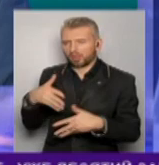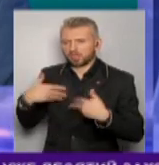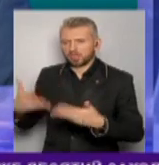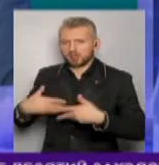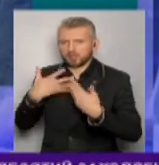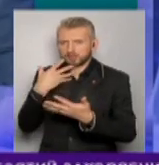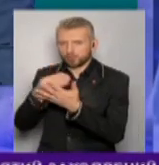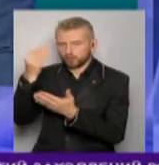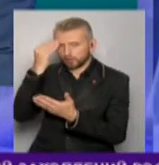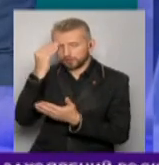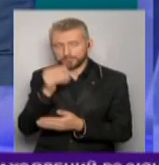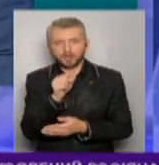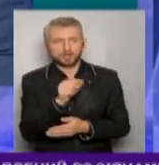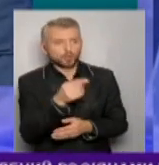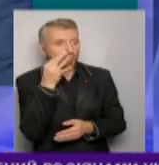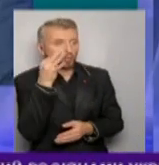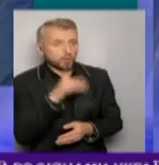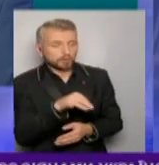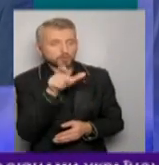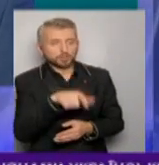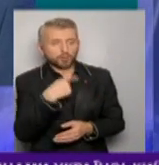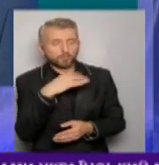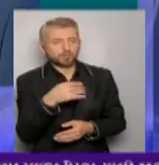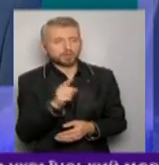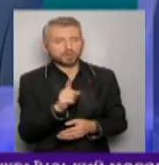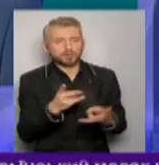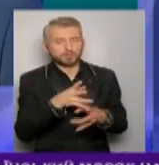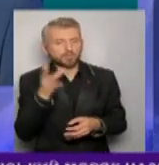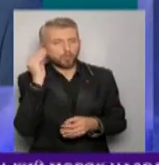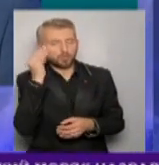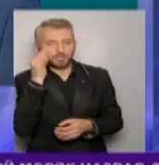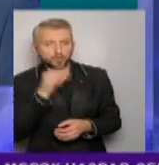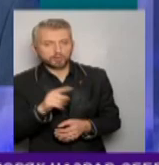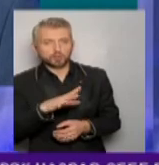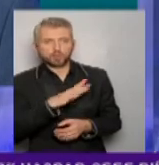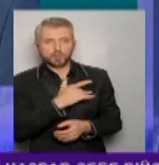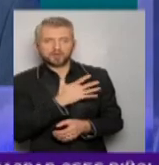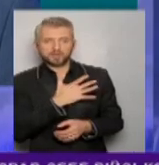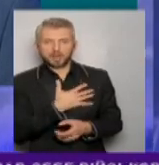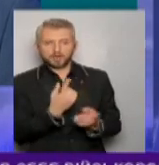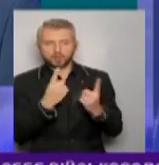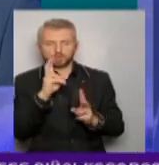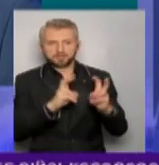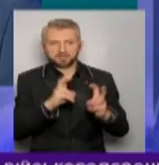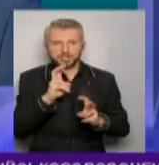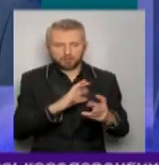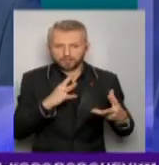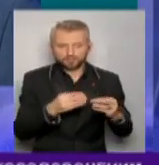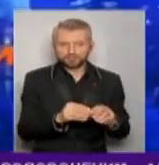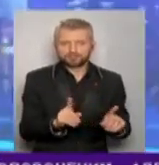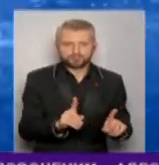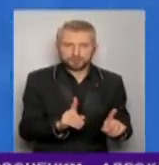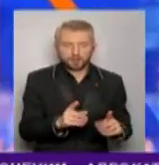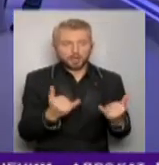точки зору. Тут досвід. Тут людина говорить про те, що треба враховувати досвід, що була приватизація крупних підприємств, до чого вона довела, що ми